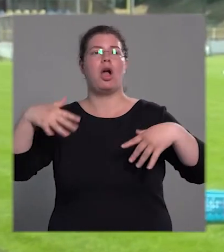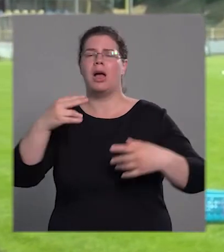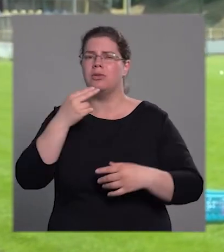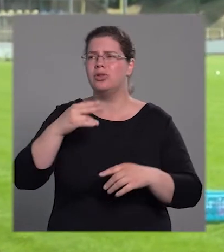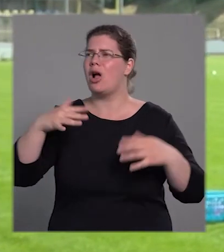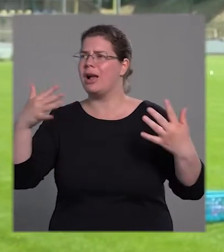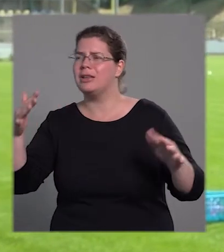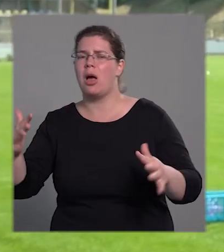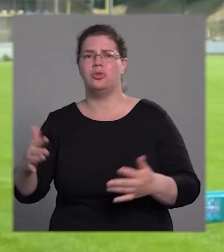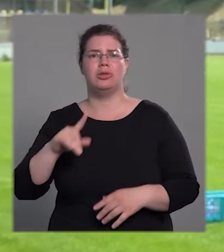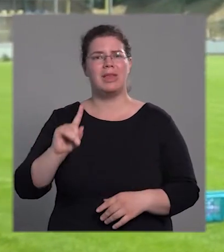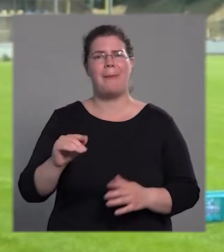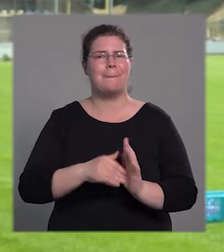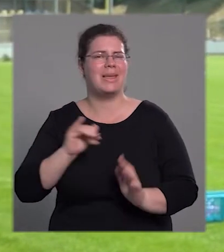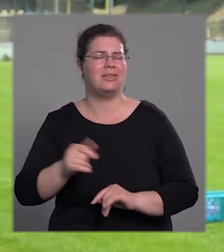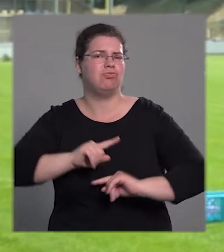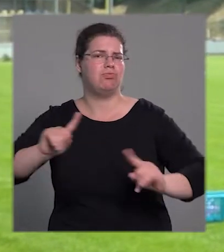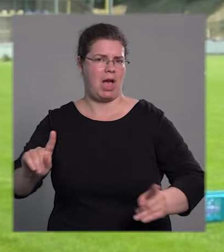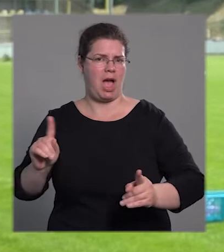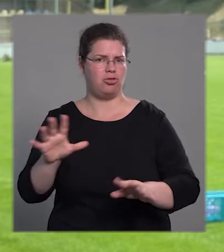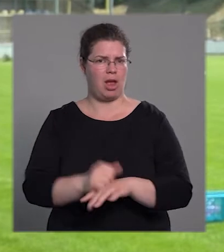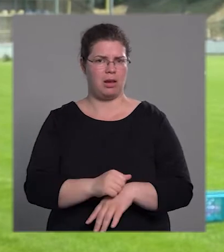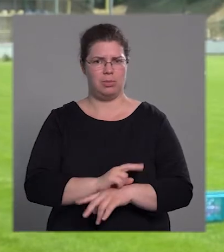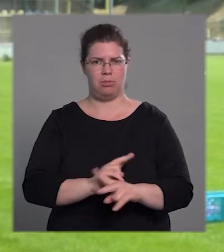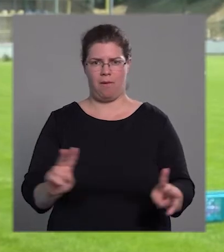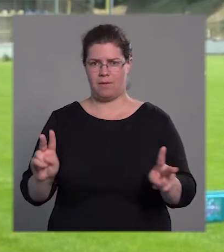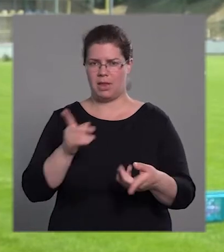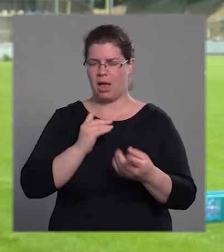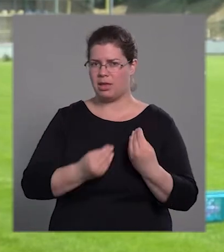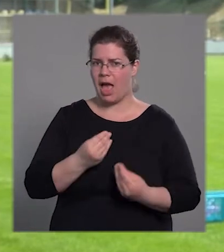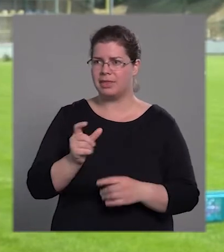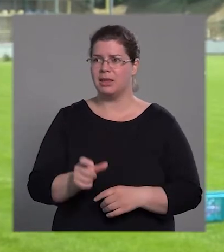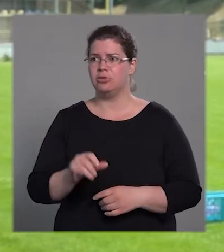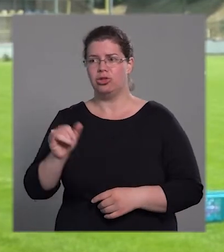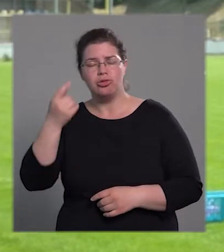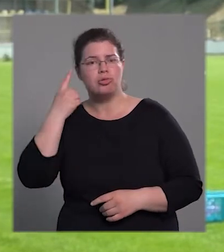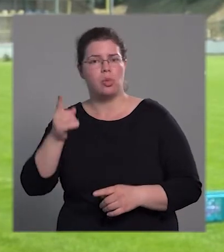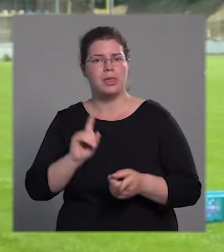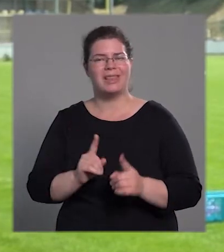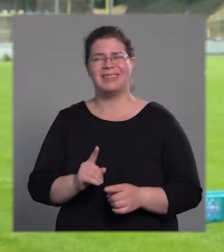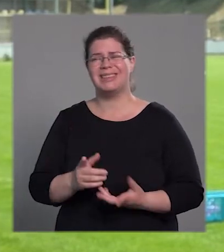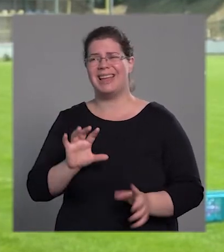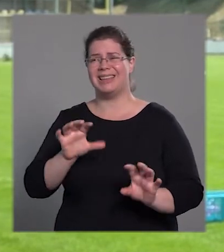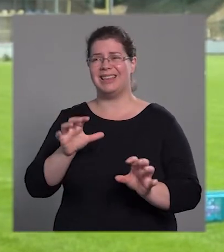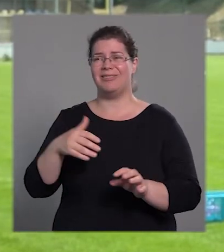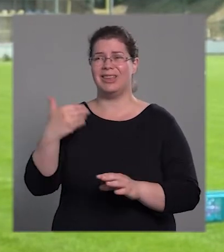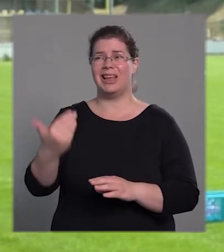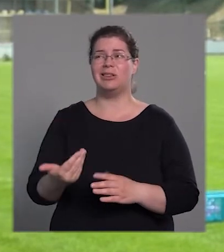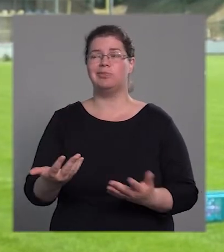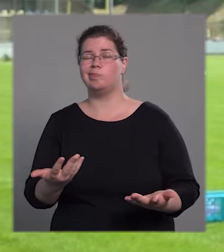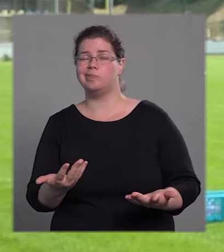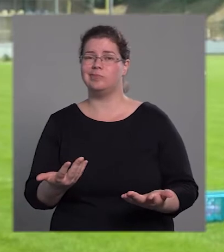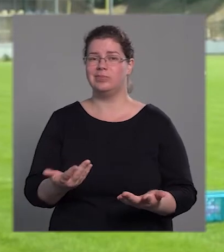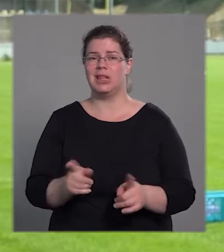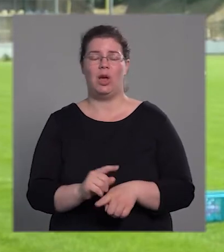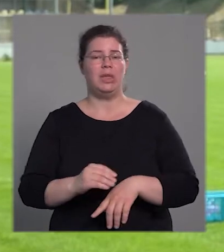tapsol, de mégis az egy más állapotba kerül a játékos, és tud játszani. Ugye a tévéképernyői előtt meg ugye úgy